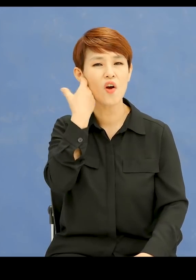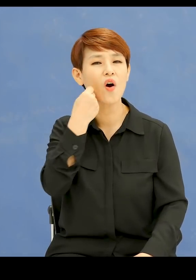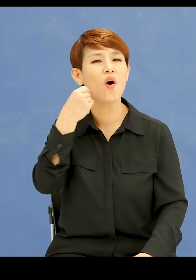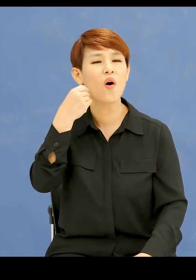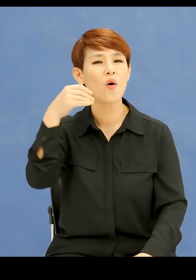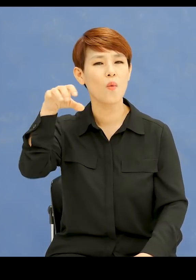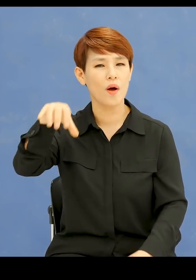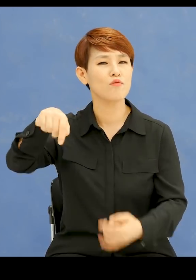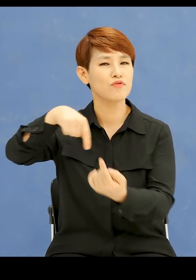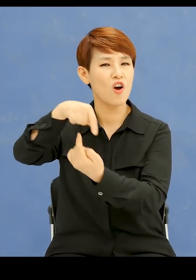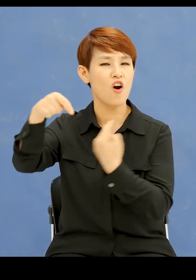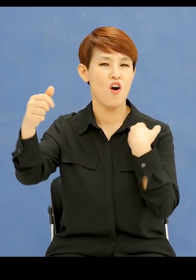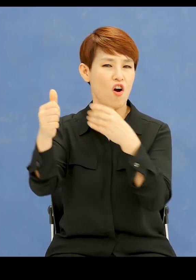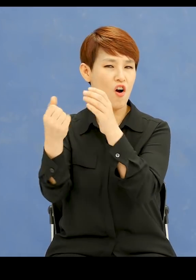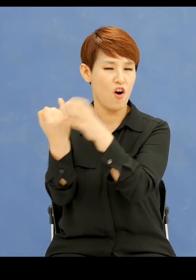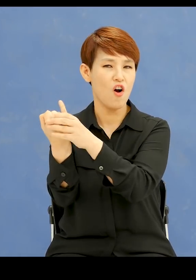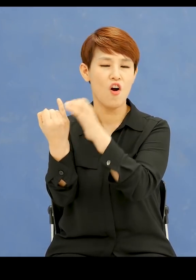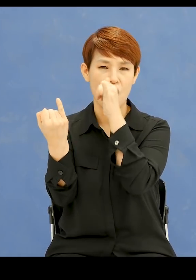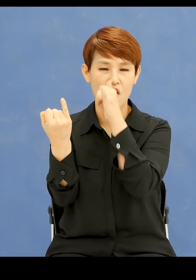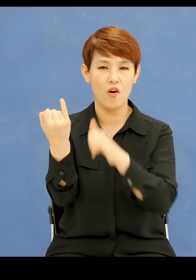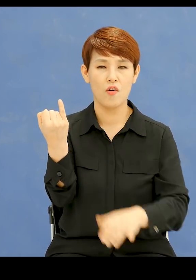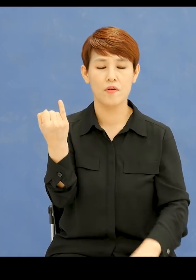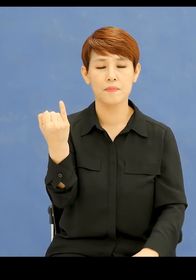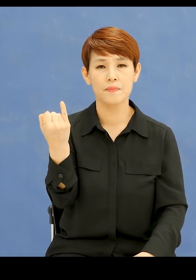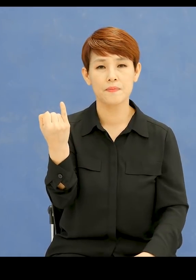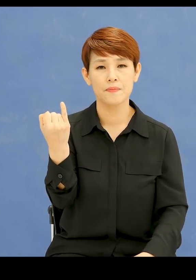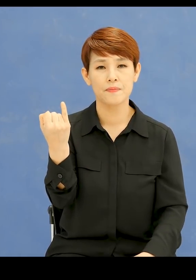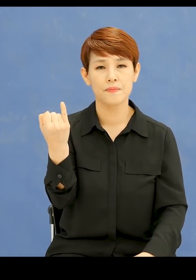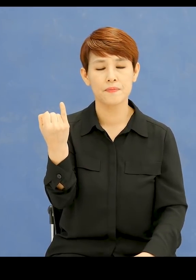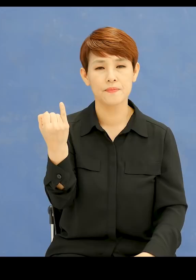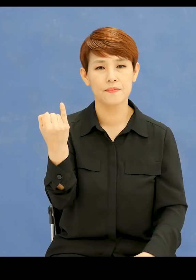이제 운영하고 계셨는데 아버지가